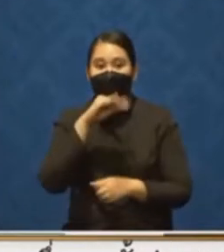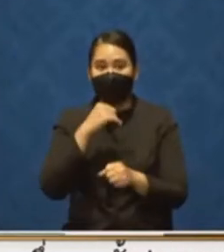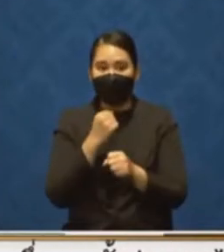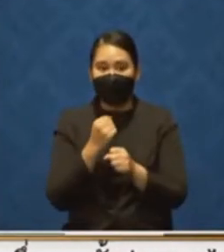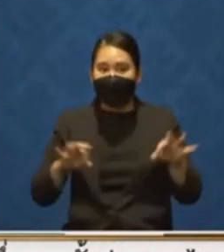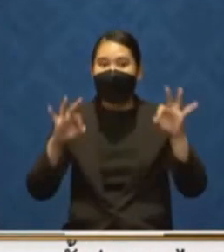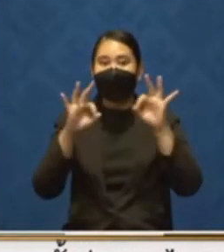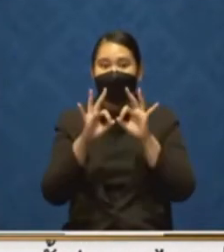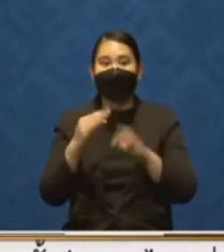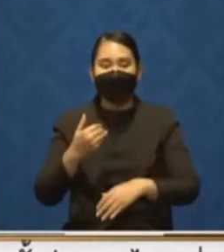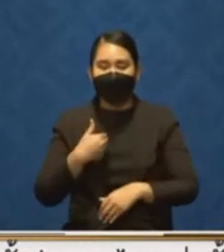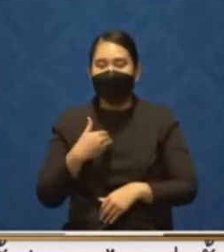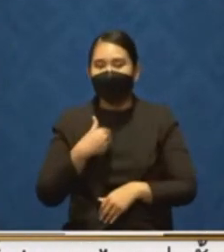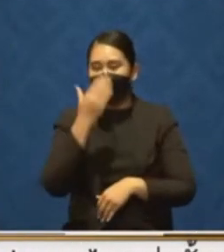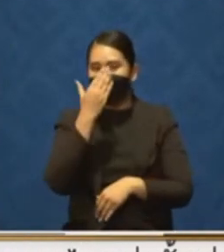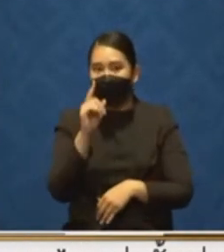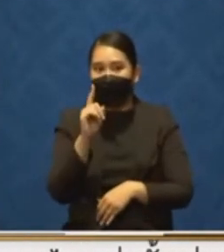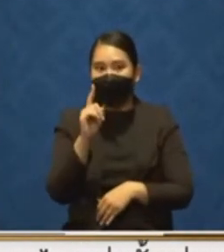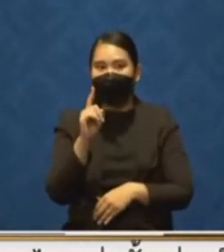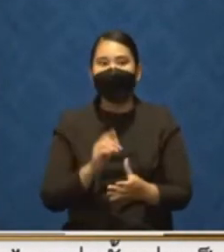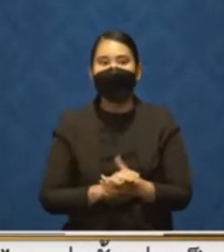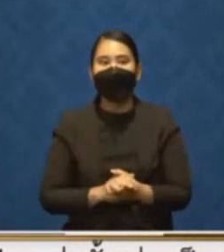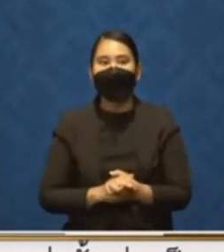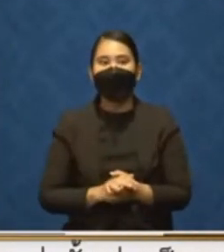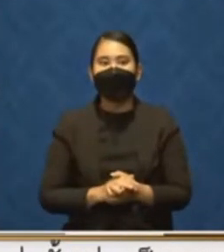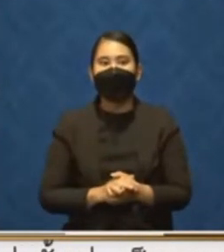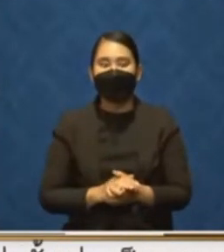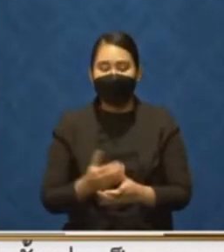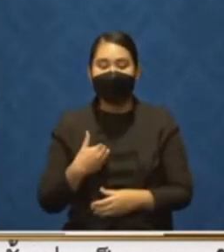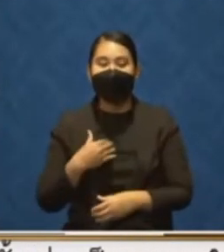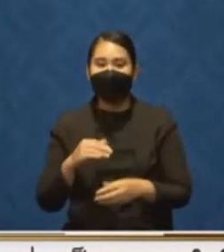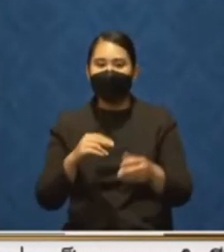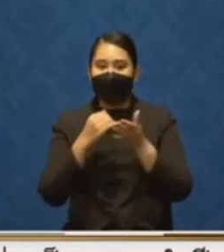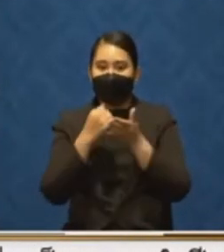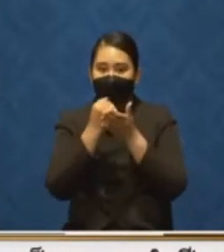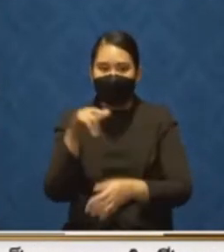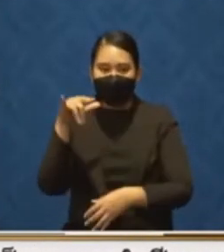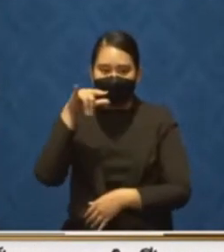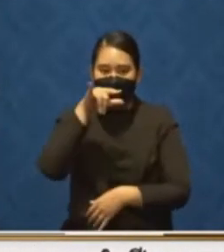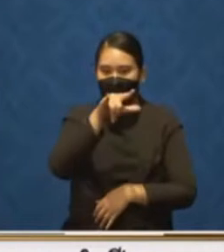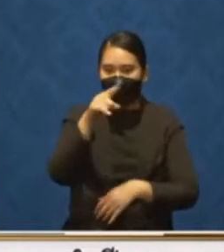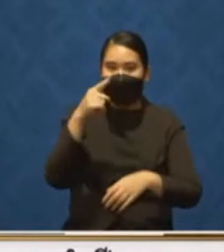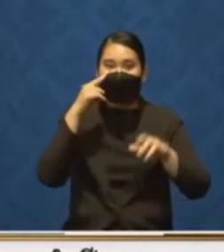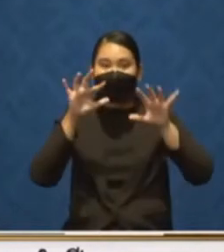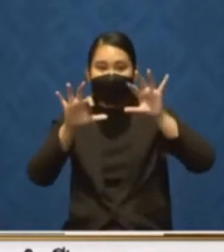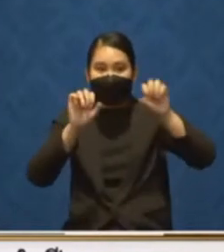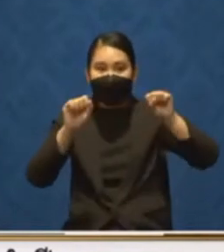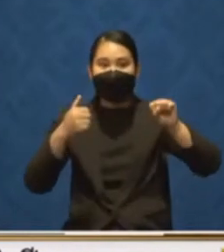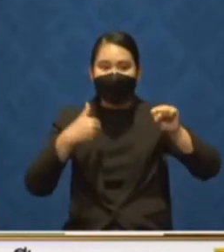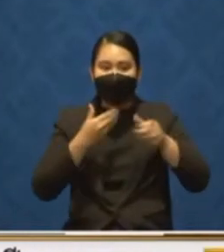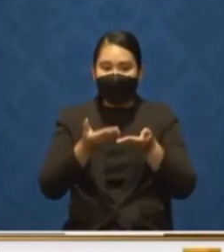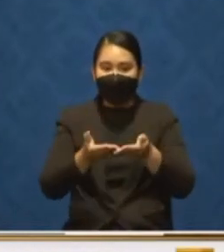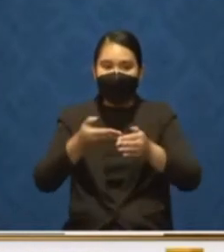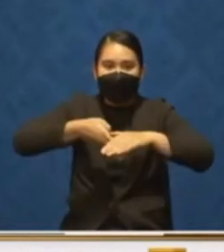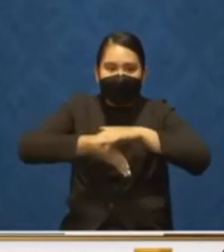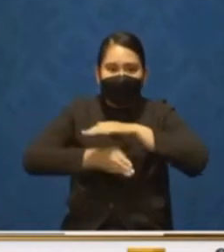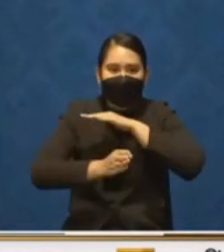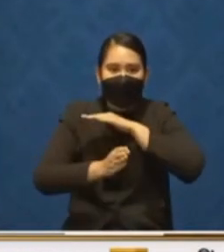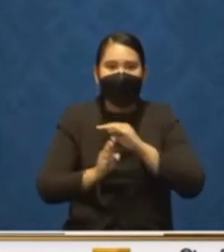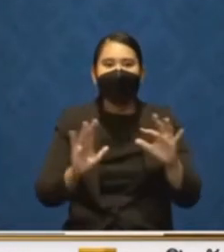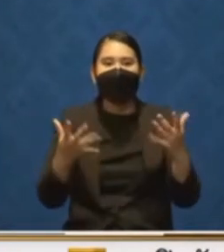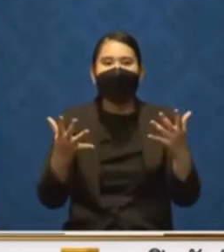อย่างน้อยแล้วก็มีเครื่องมิกซ์อะไรนี่ช่วยกันลาดตะเวนนั้นทางทะเลนั้นดำน้ำเลือดน้ำแล้วก็ไม่มีใช่ไหม